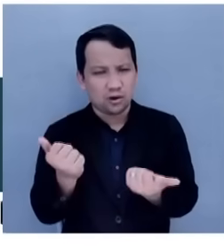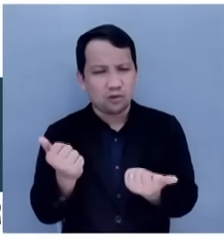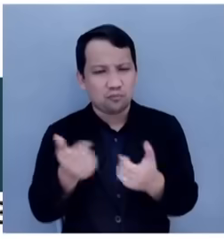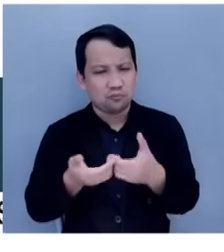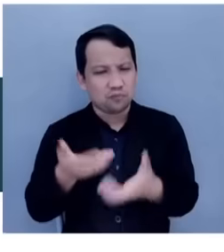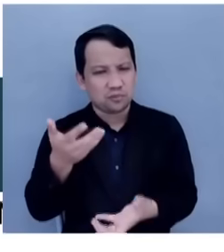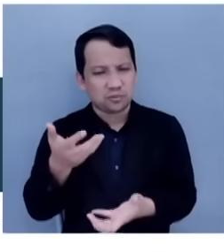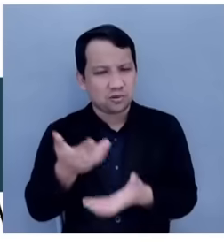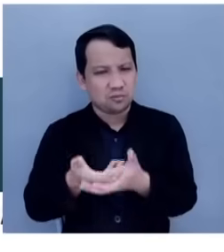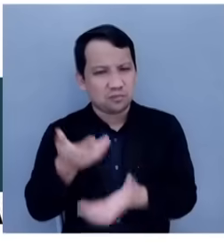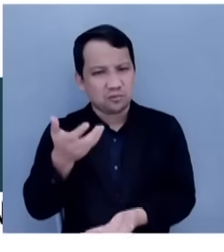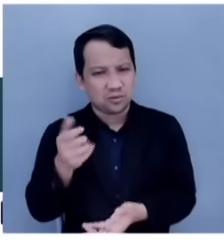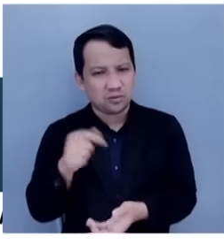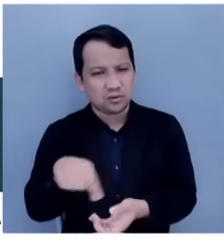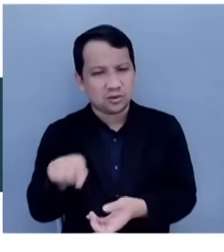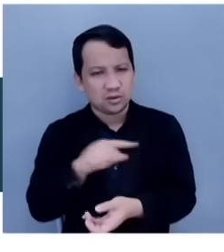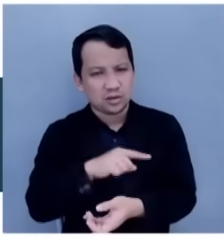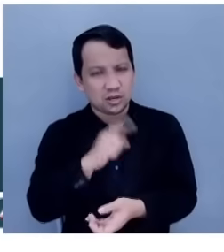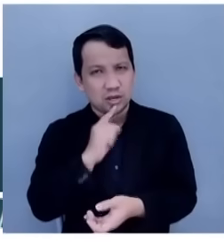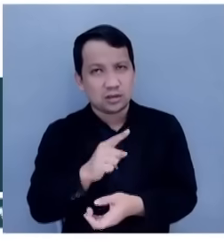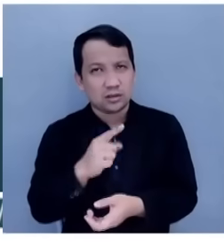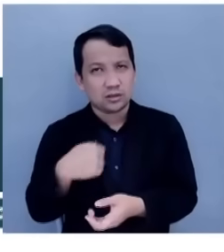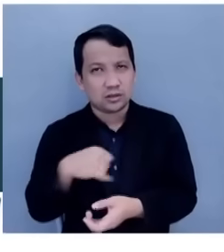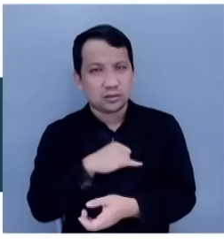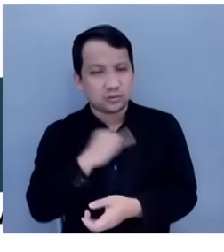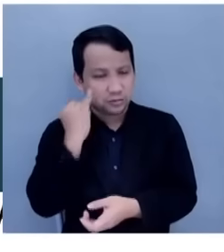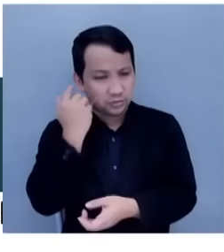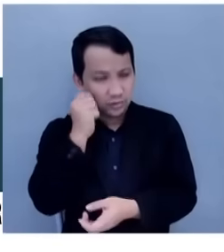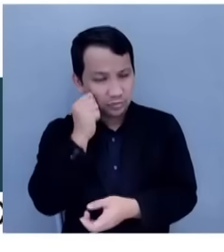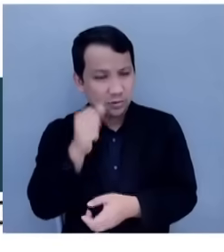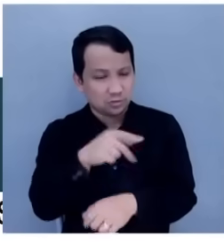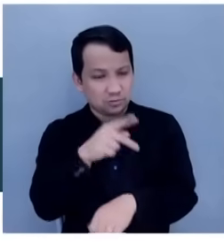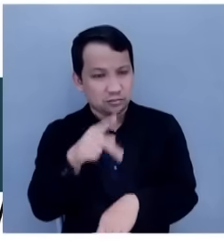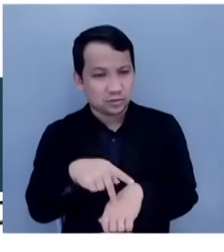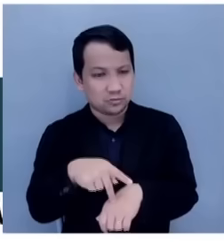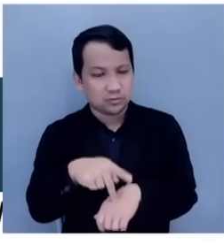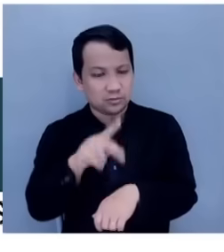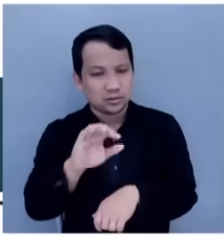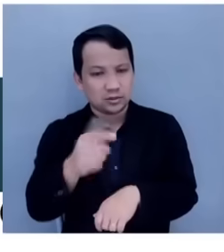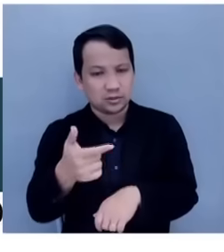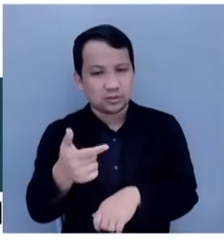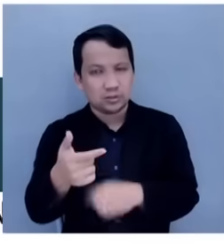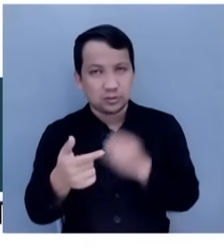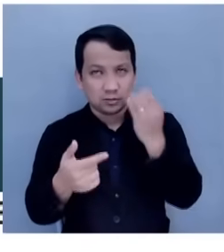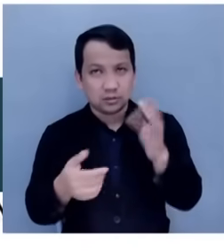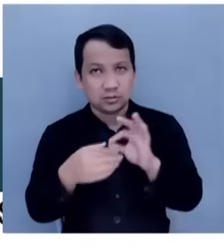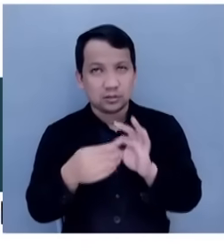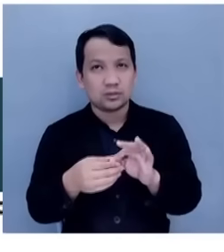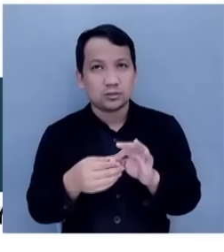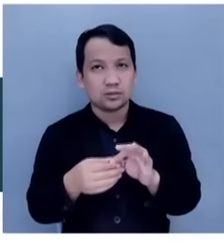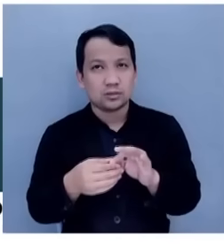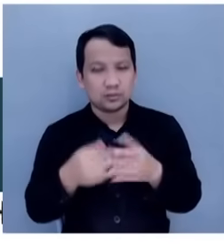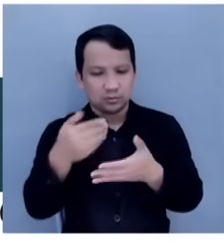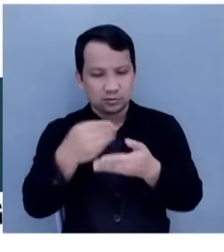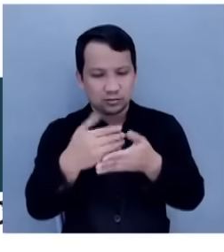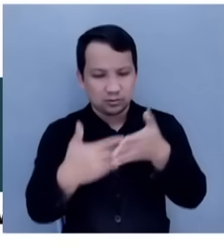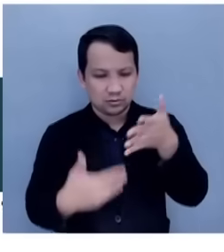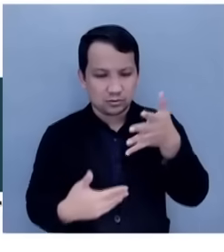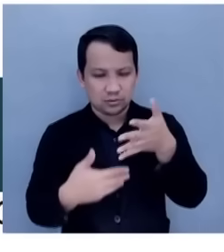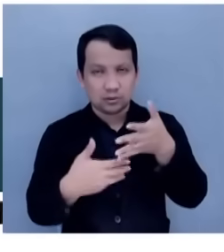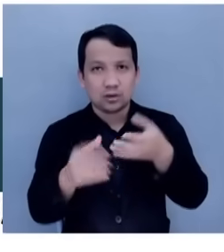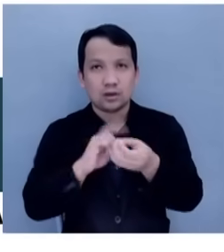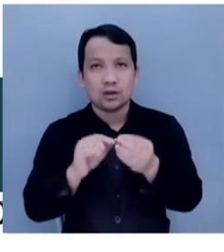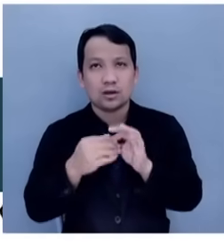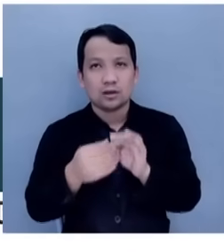talking about, si Commodore Jay Tariela po ng Philippine Coast Guard, naglabas po siya ng kanilang listahan kung magkano po